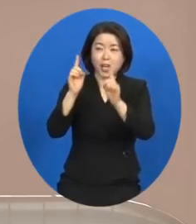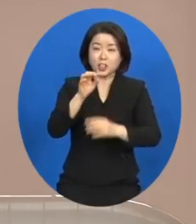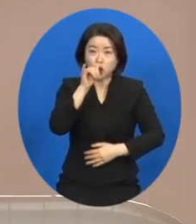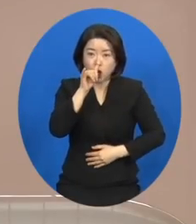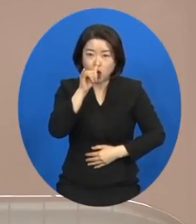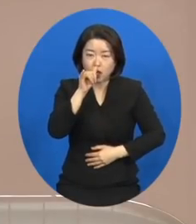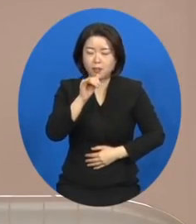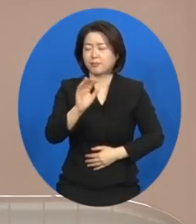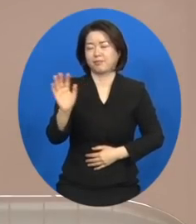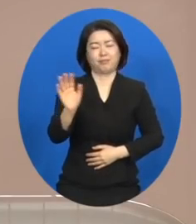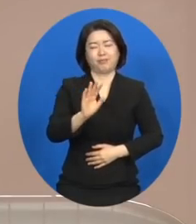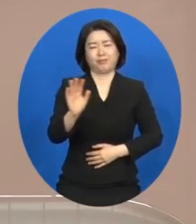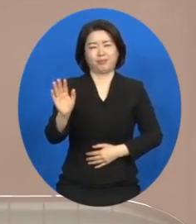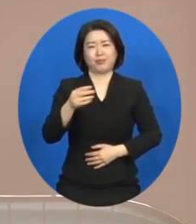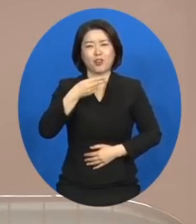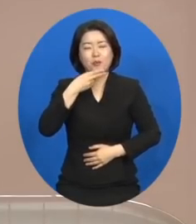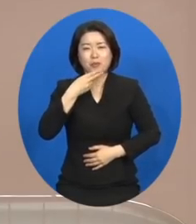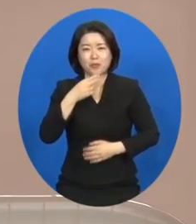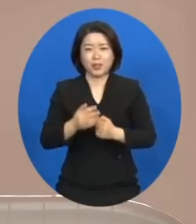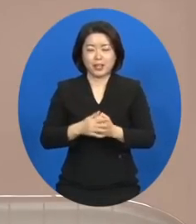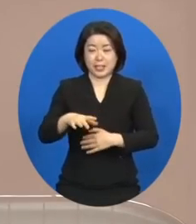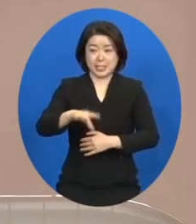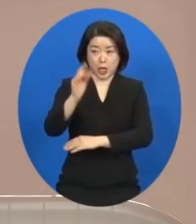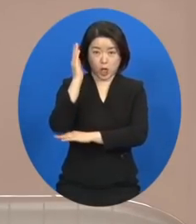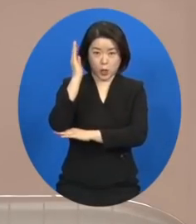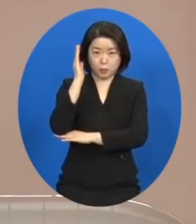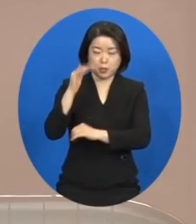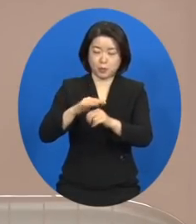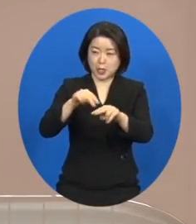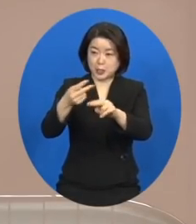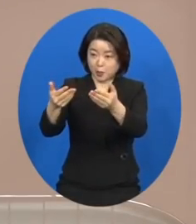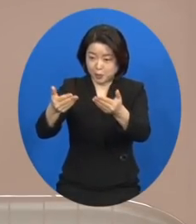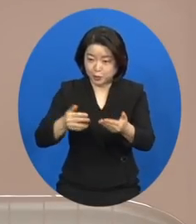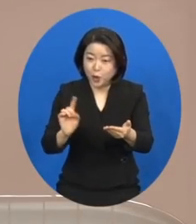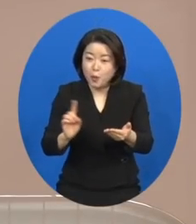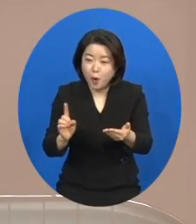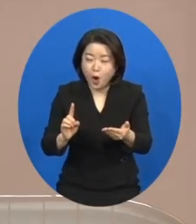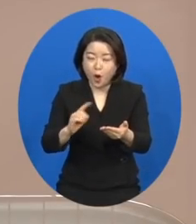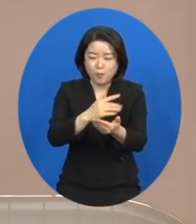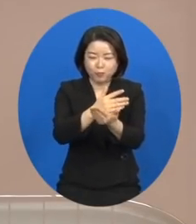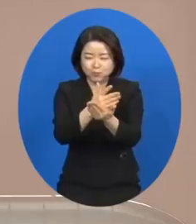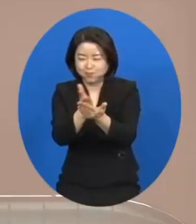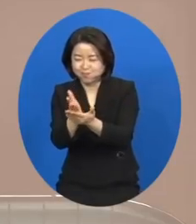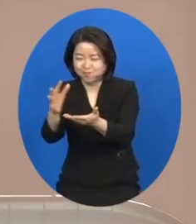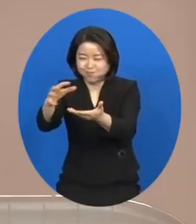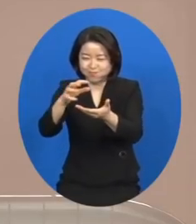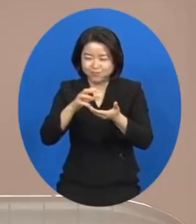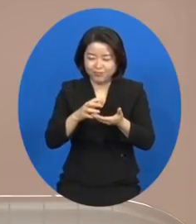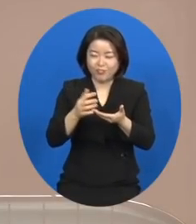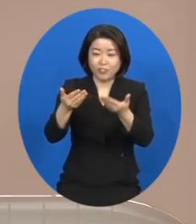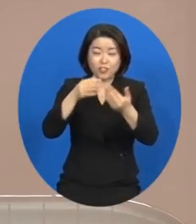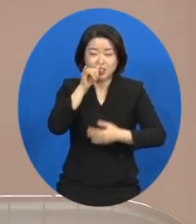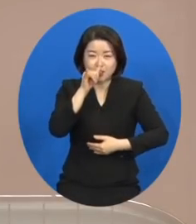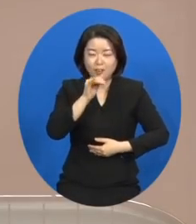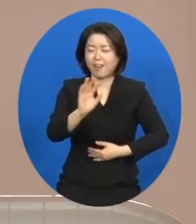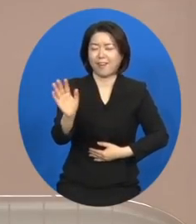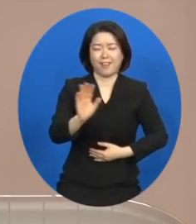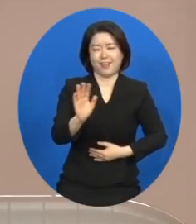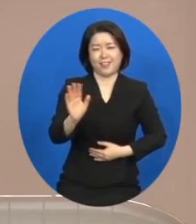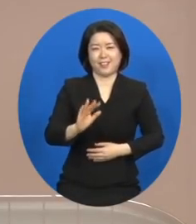그렇지 않았습니다. 예수님이 첫 설교에 대한 선물로 사람들이 종합 선물 세트를 가져다가 드렸습니까? 그렇지